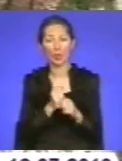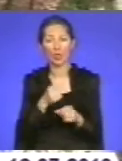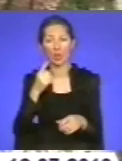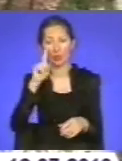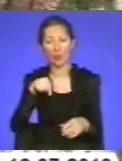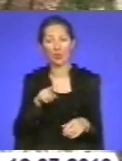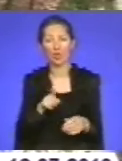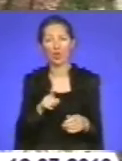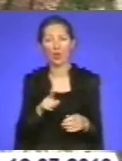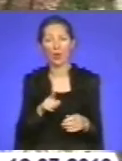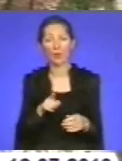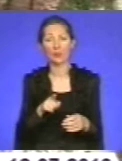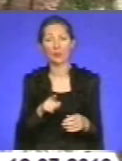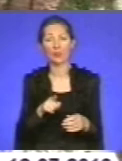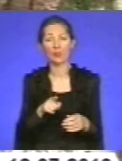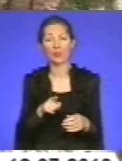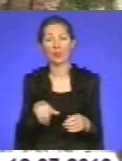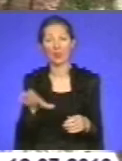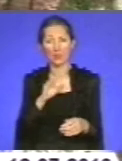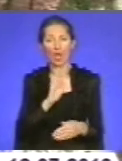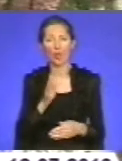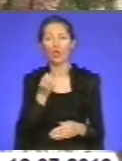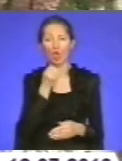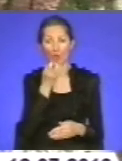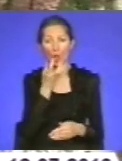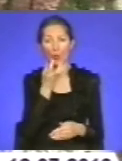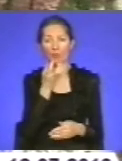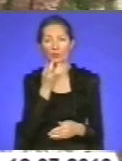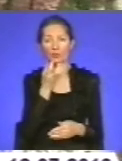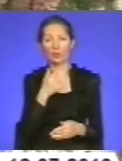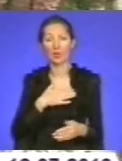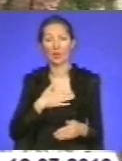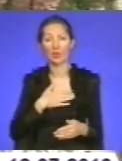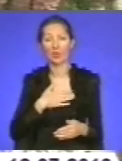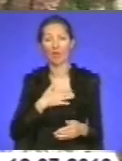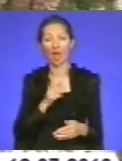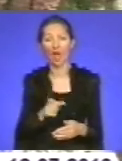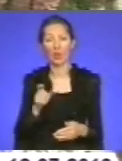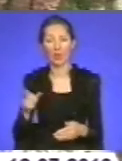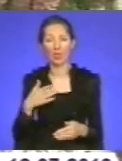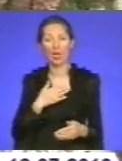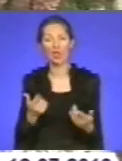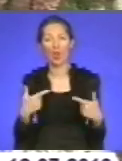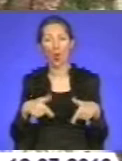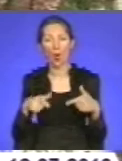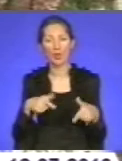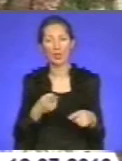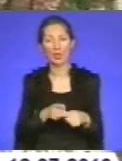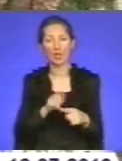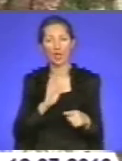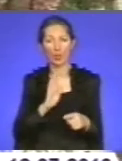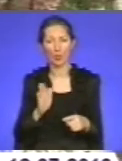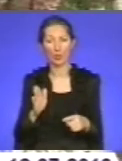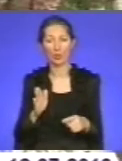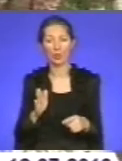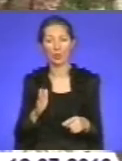те, що в нас буде все добре. І наші прихожани, і наші гості, які будуть,